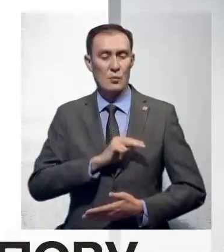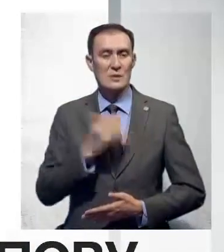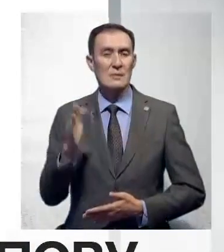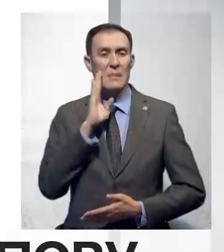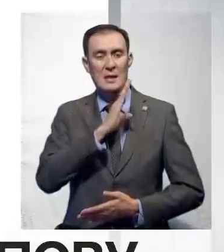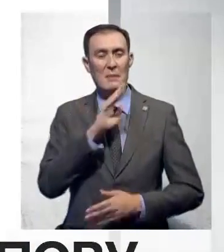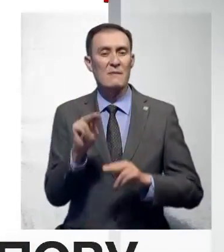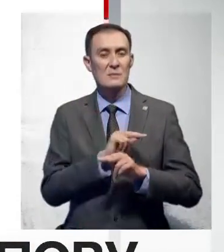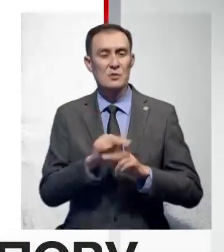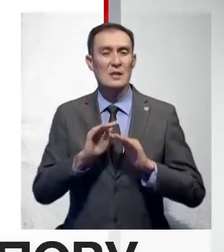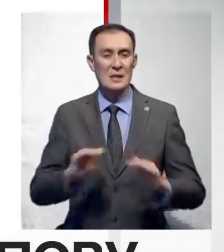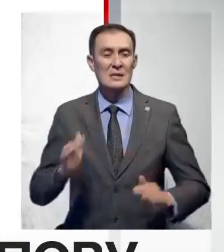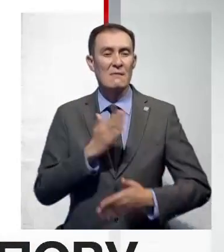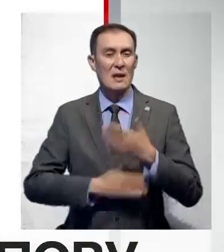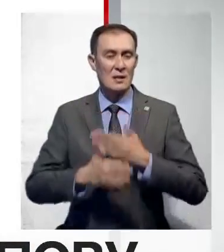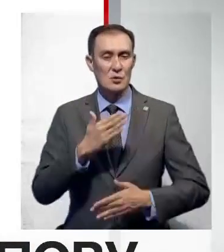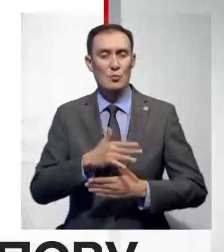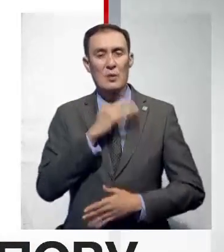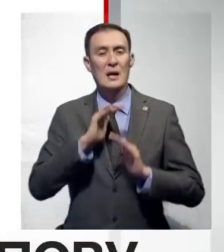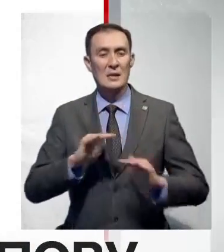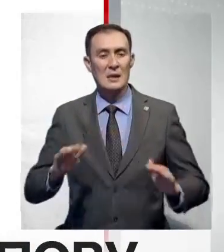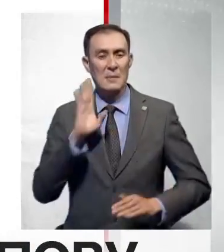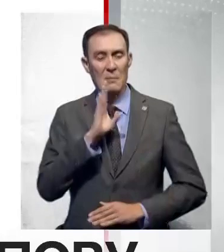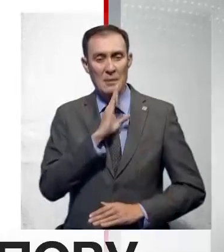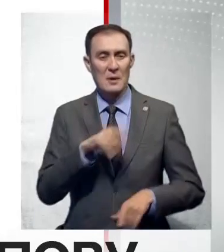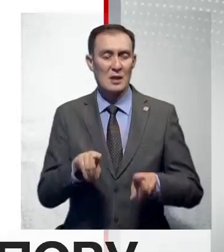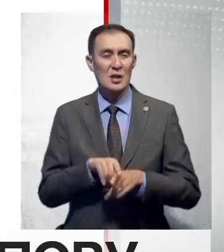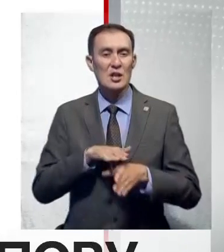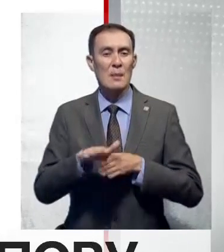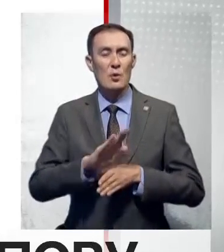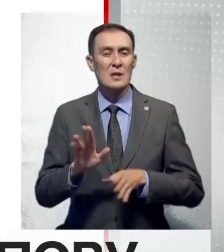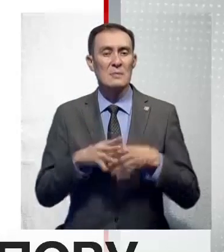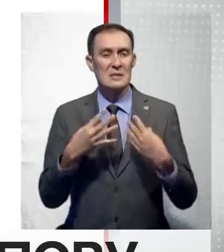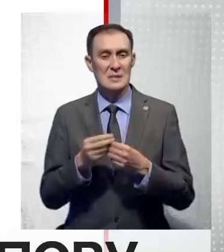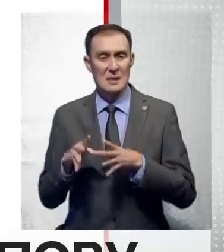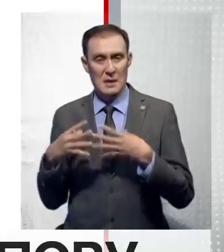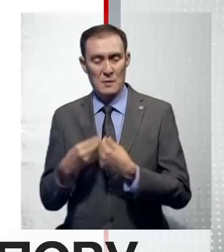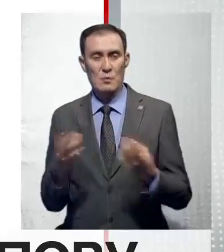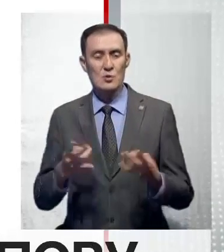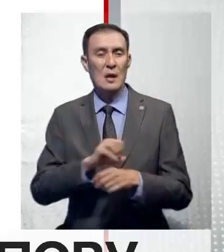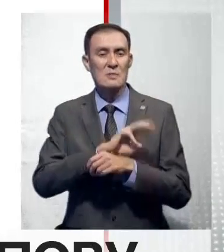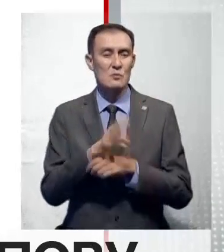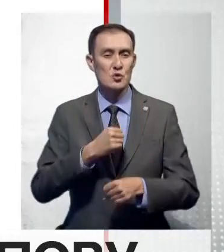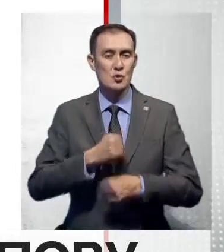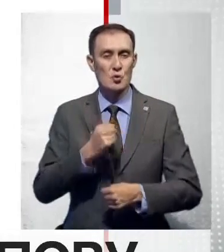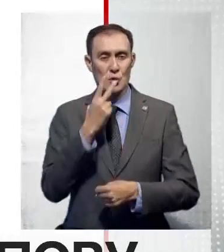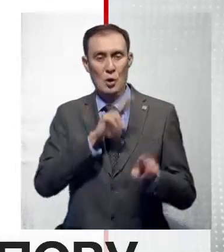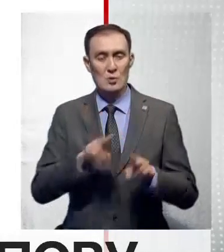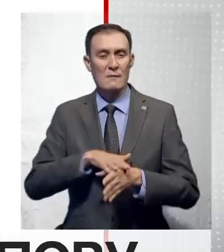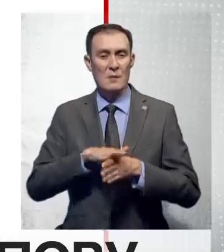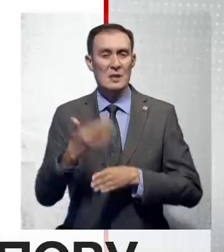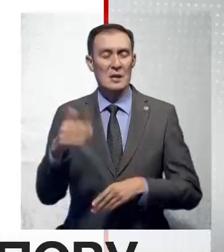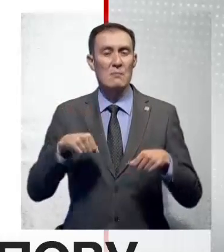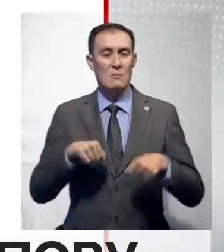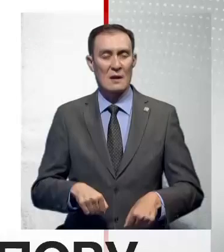матерями, воспитывающими детей с инвалидностью, многодетными мамами и неполными семьями. Необходимо обеспечить строгий контроль за соблюдением